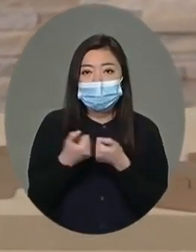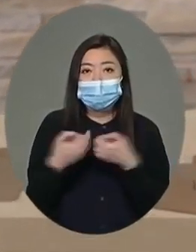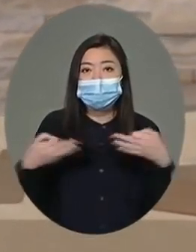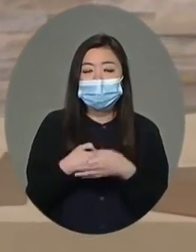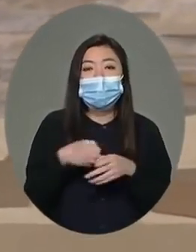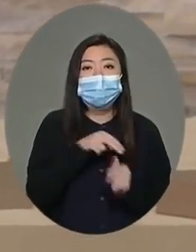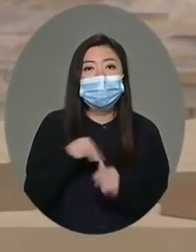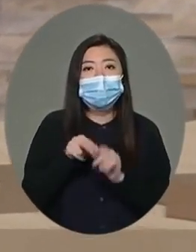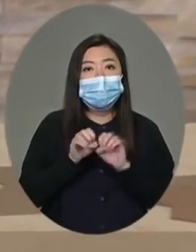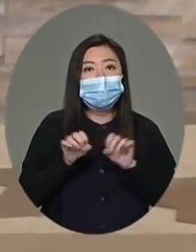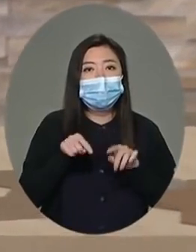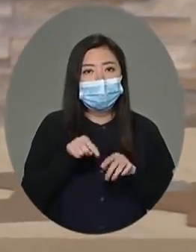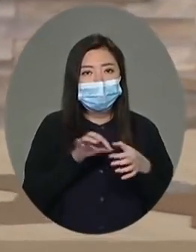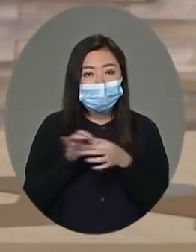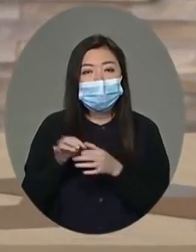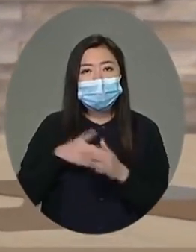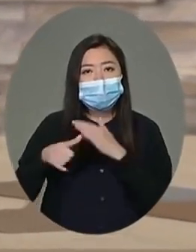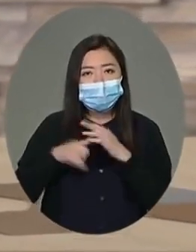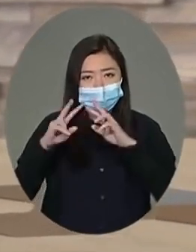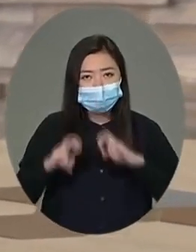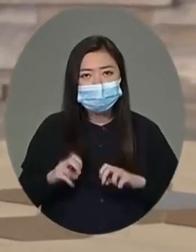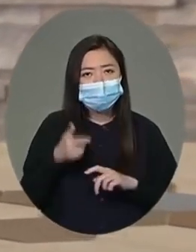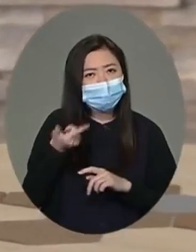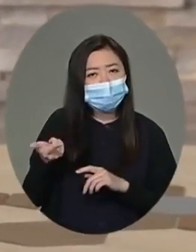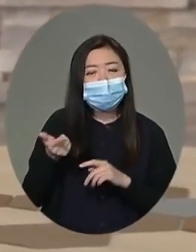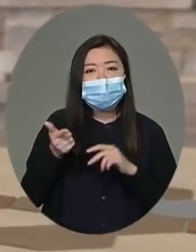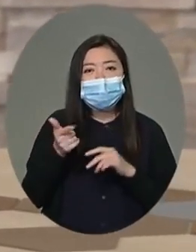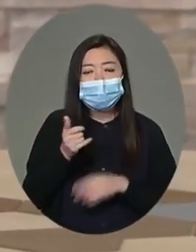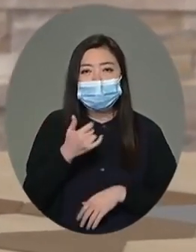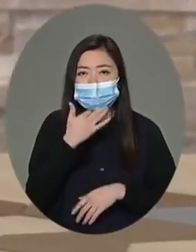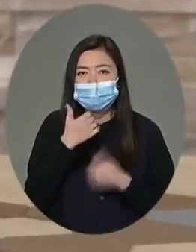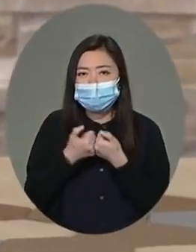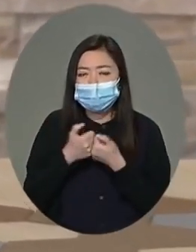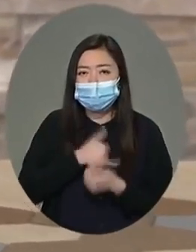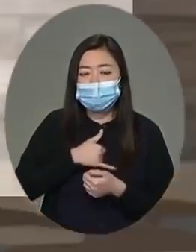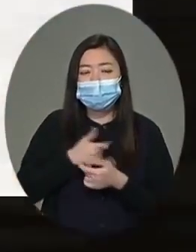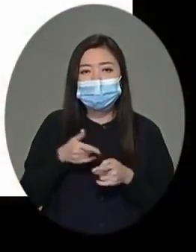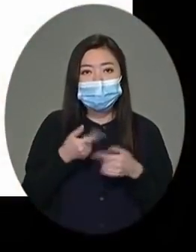假結婚個案，很多長期仍未完結，需要加快處理。